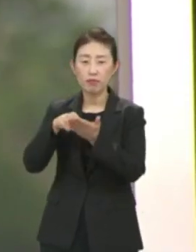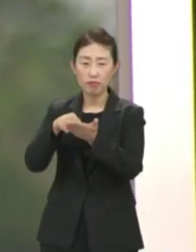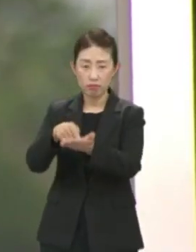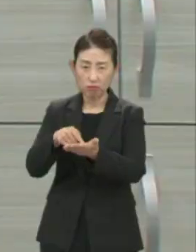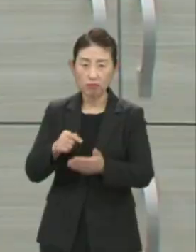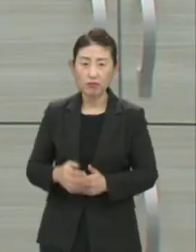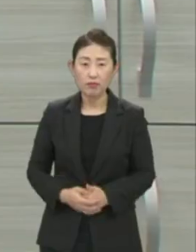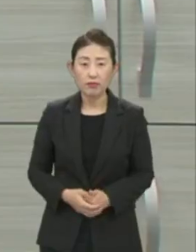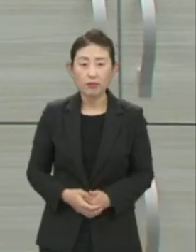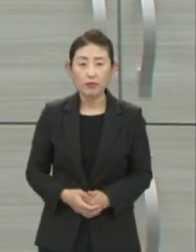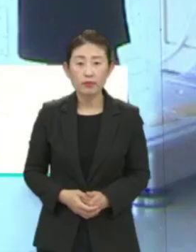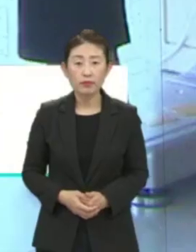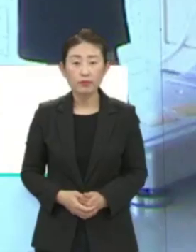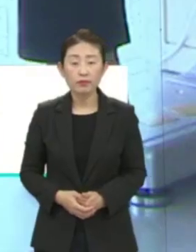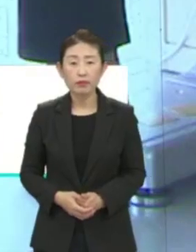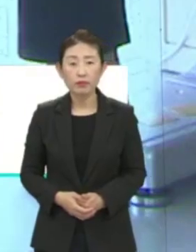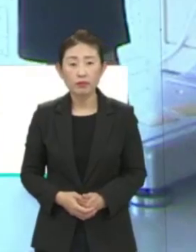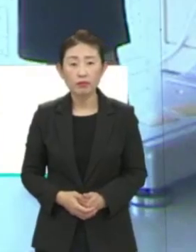신청했습니다.